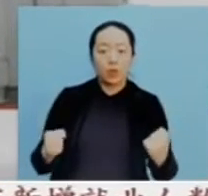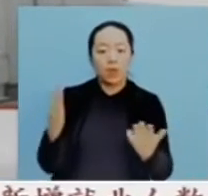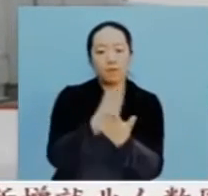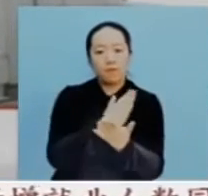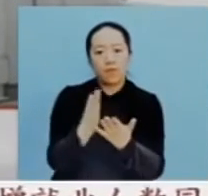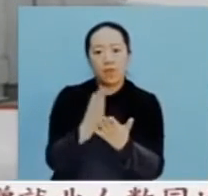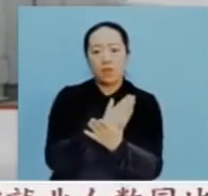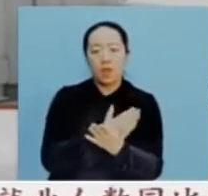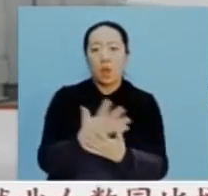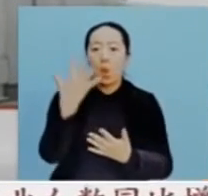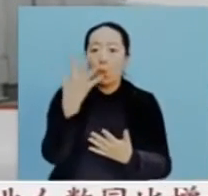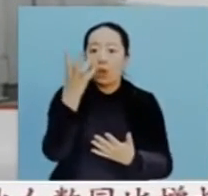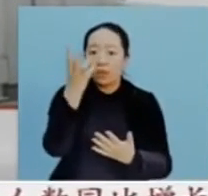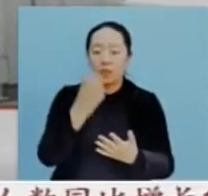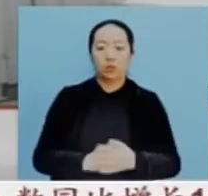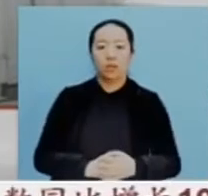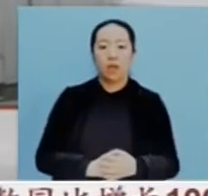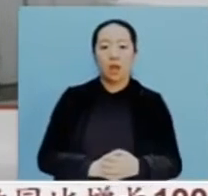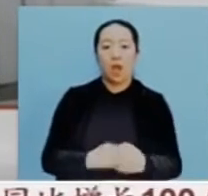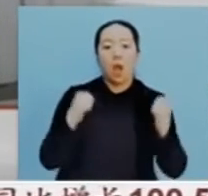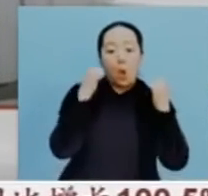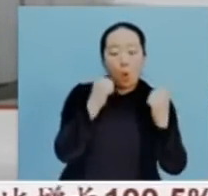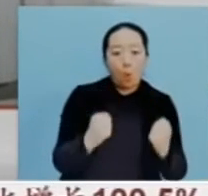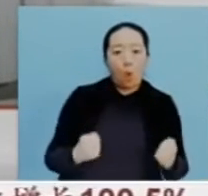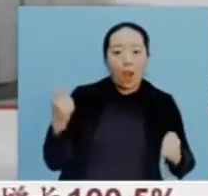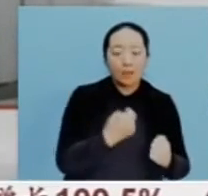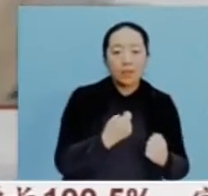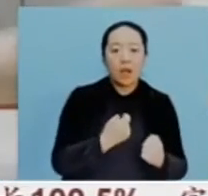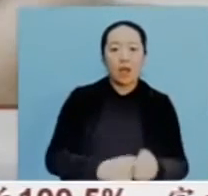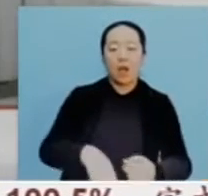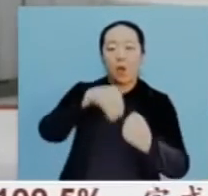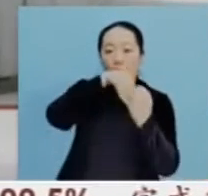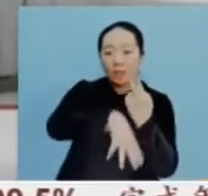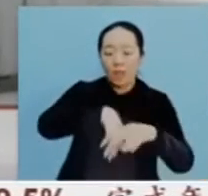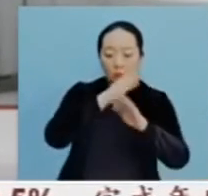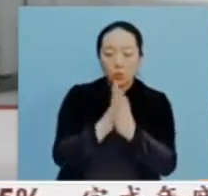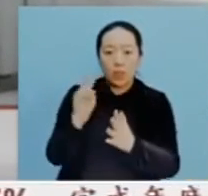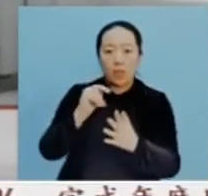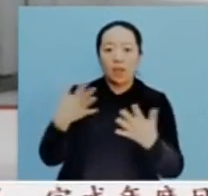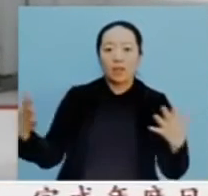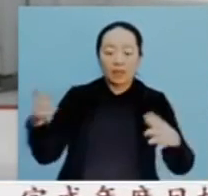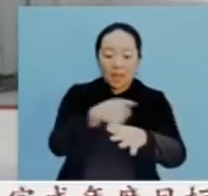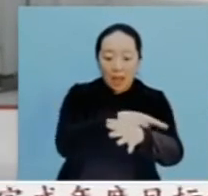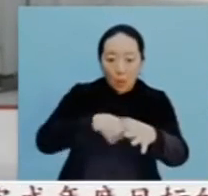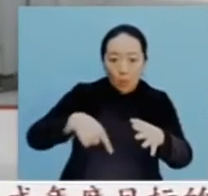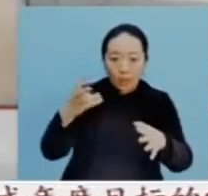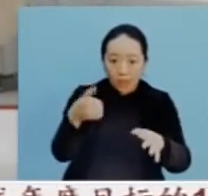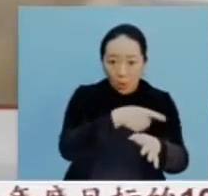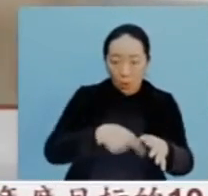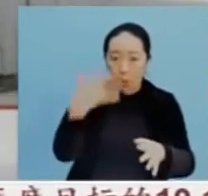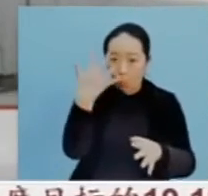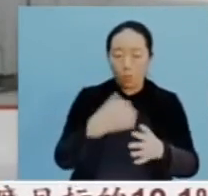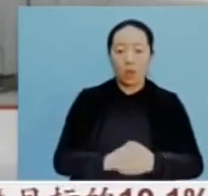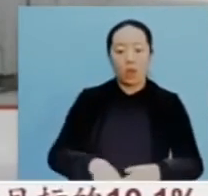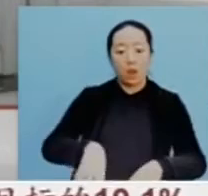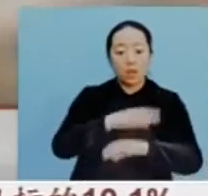滑降、超大、全能和大回转和小回转。 那这五个项目你都参加吗？ 和竞技项。 啊，我是说